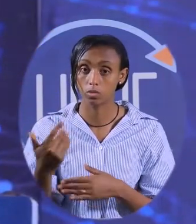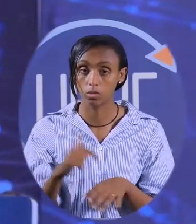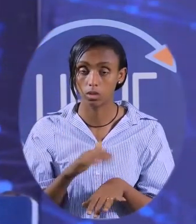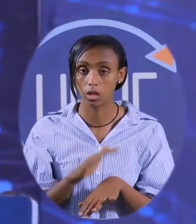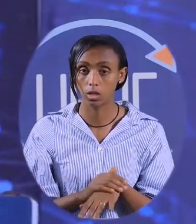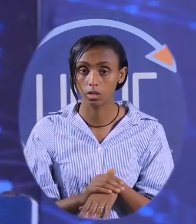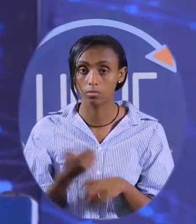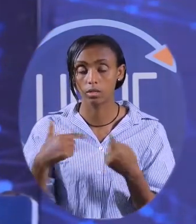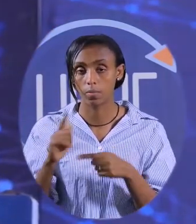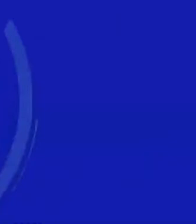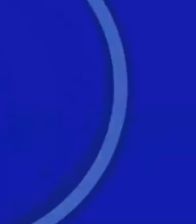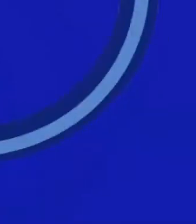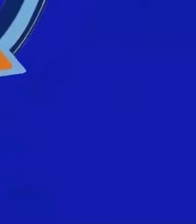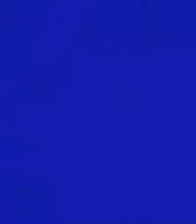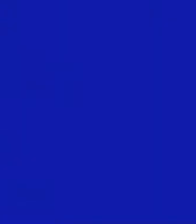ደግሞ እመጣበታለሁ።